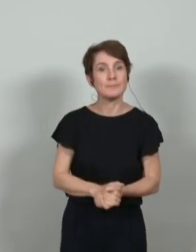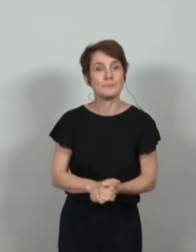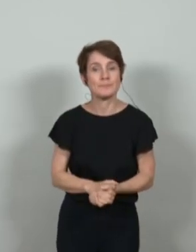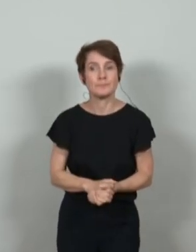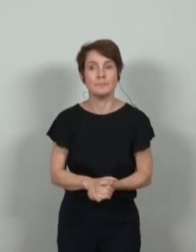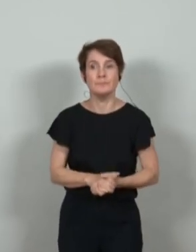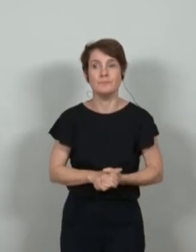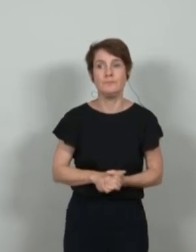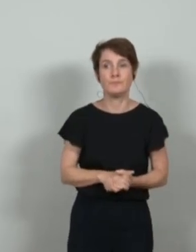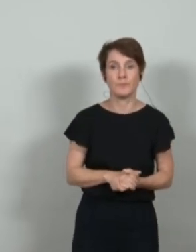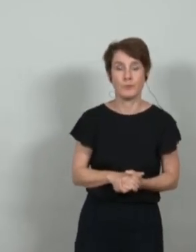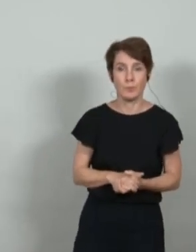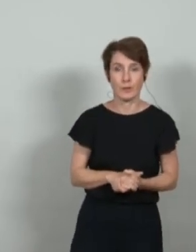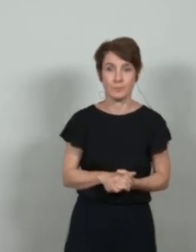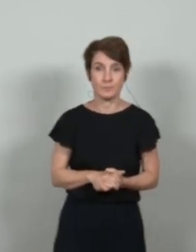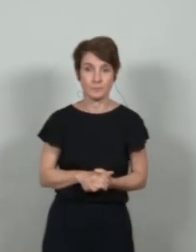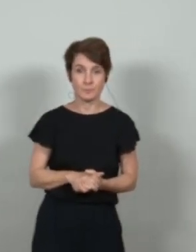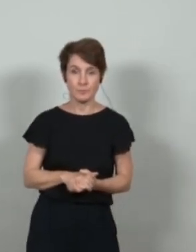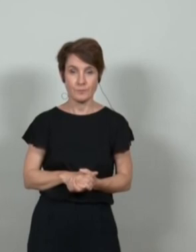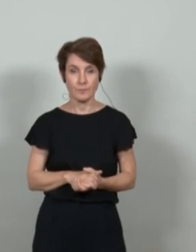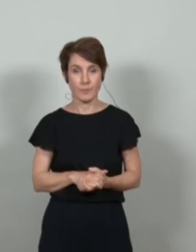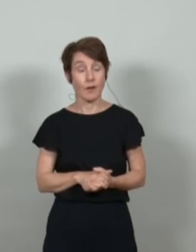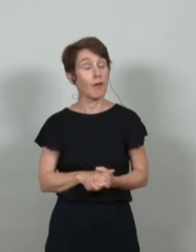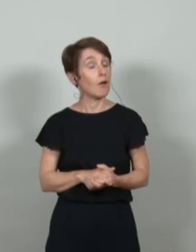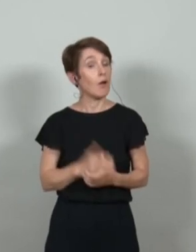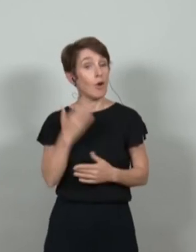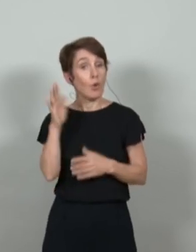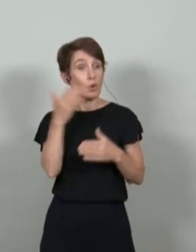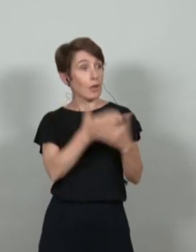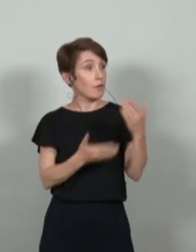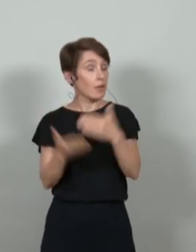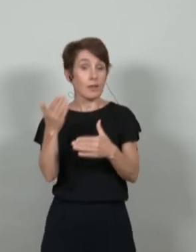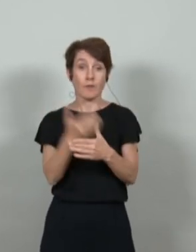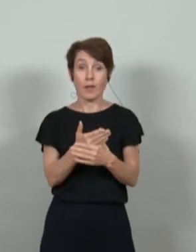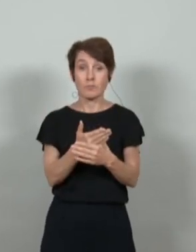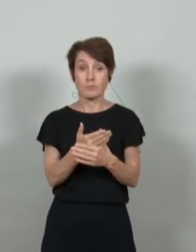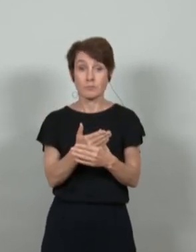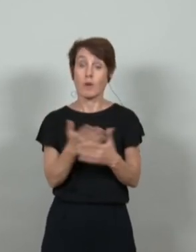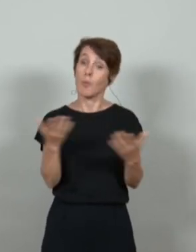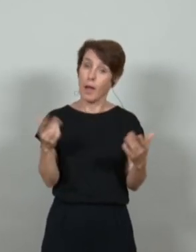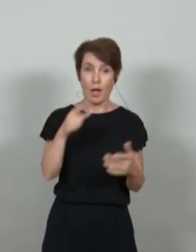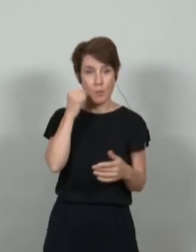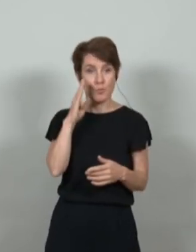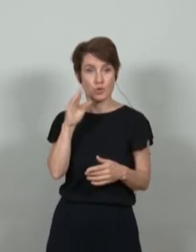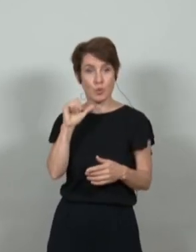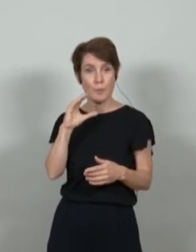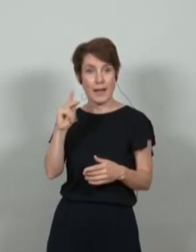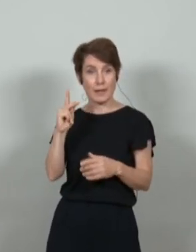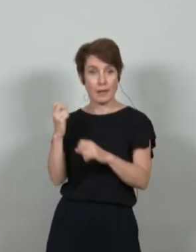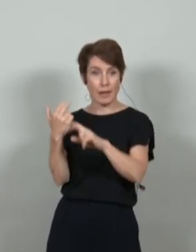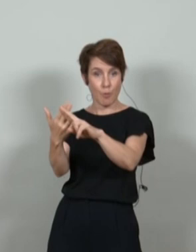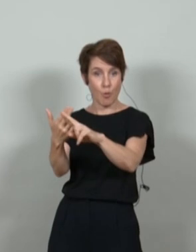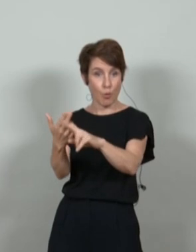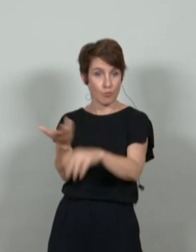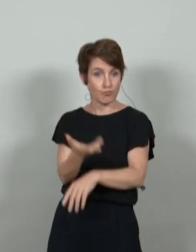merci beaucoup y a-t-il d'autres prises de parole non mais peut-être monsieur bac du coup pour une